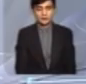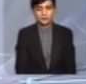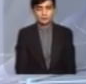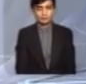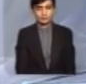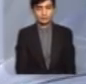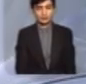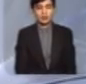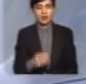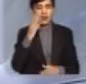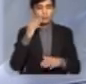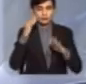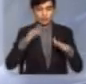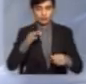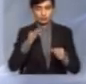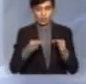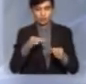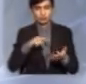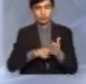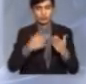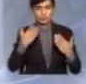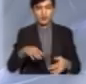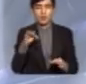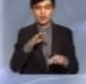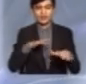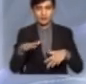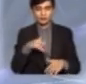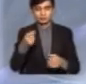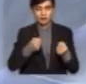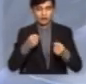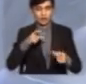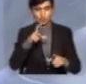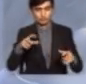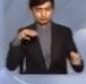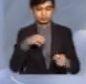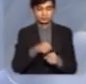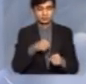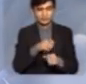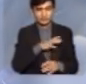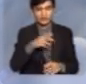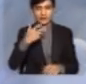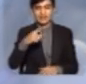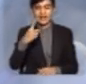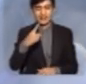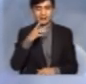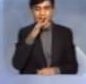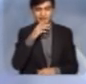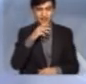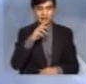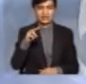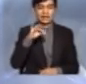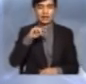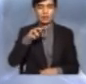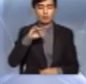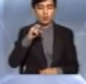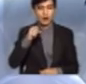об алматы суд поставил точку в деле о массовом наезде на людей 21-летняя в один мухаммеда али киева